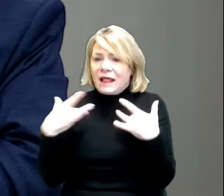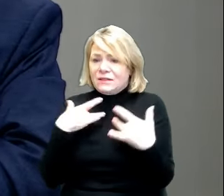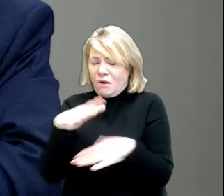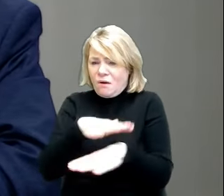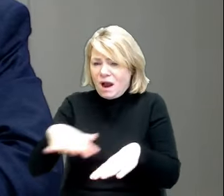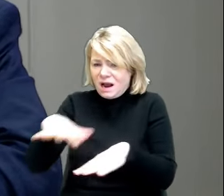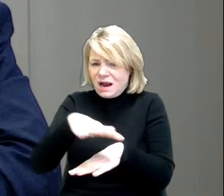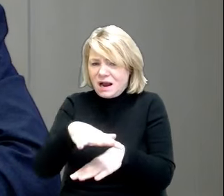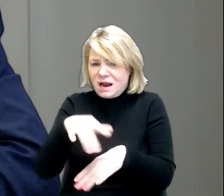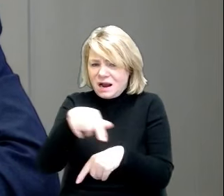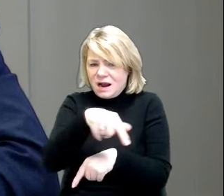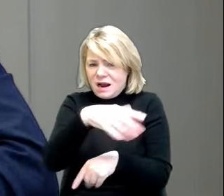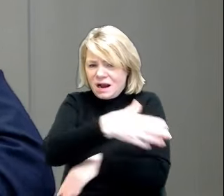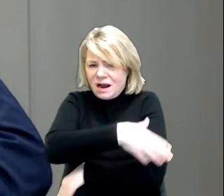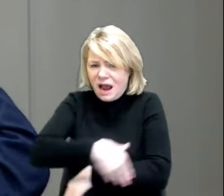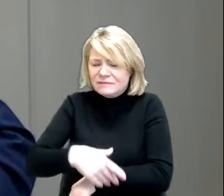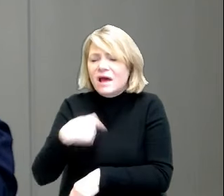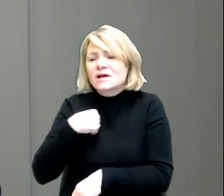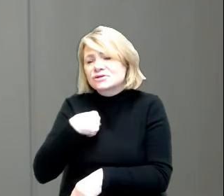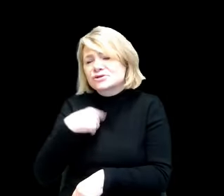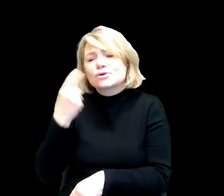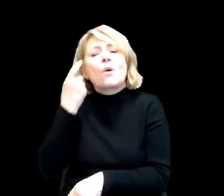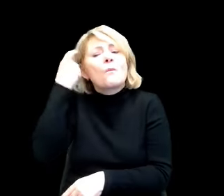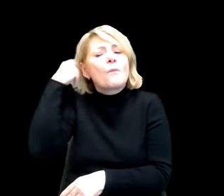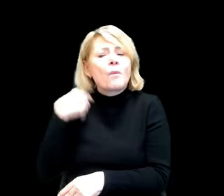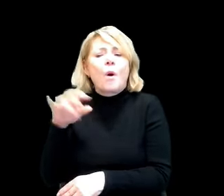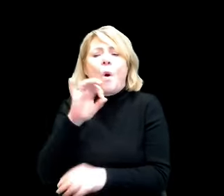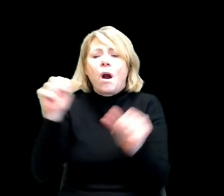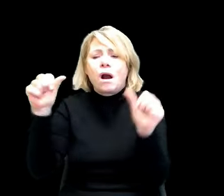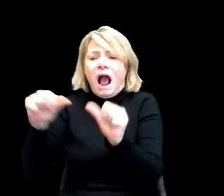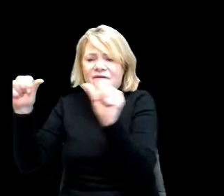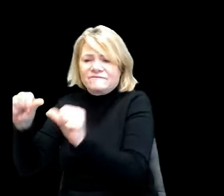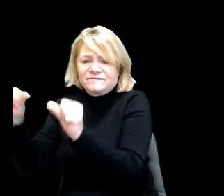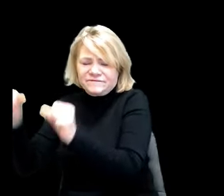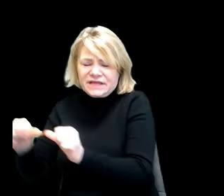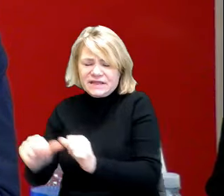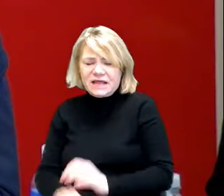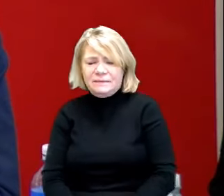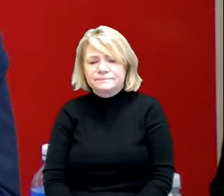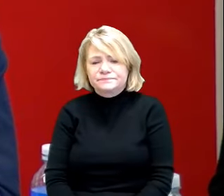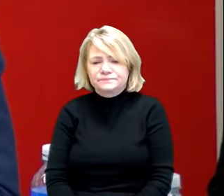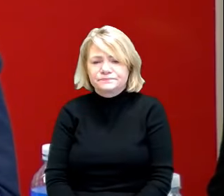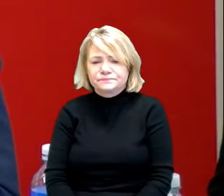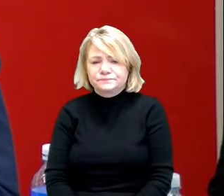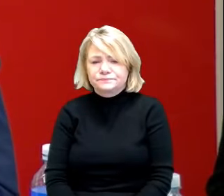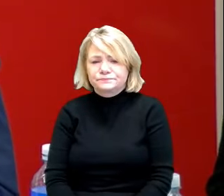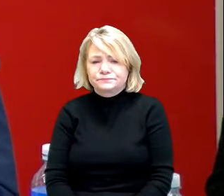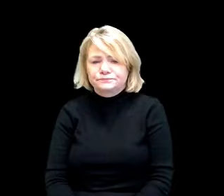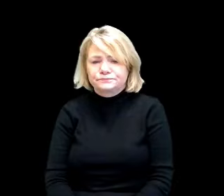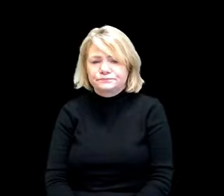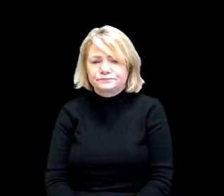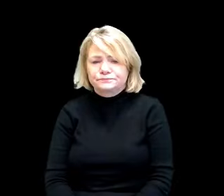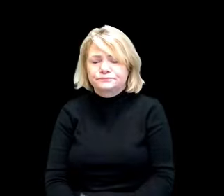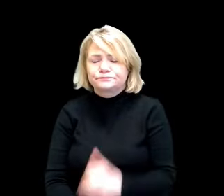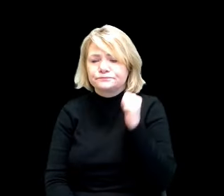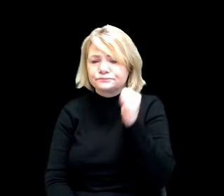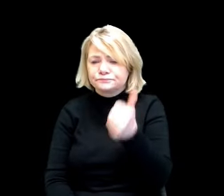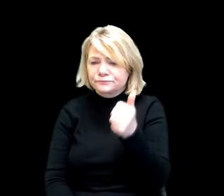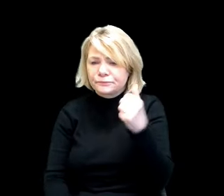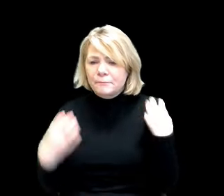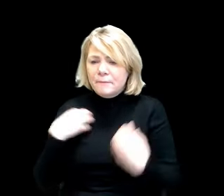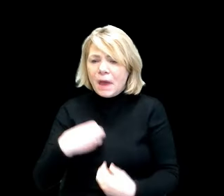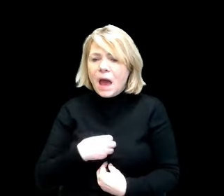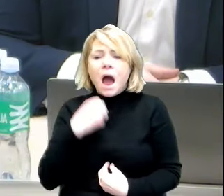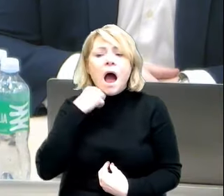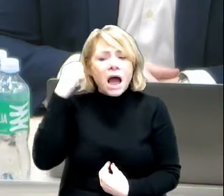čia turiu omeny apie kavines gerai ačiū sekantis klausimas kitas